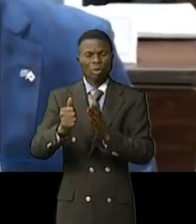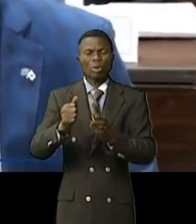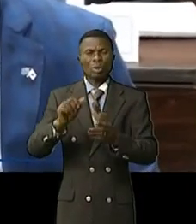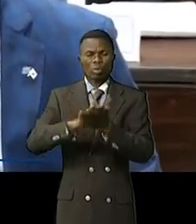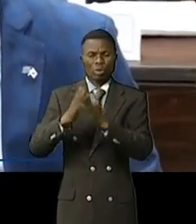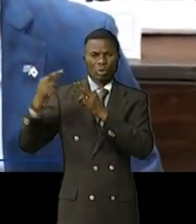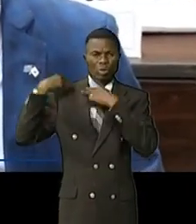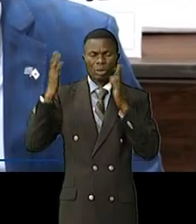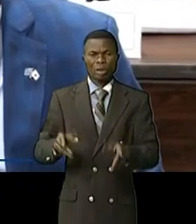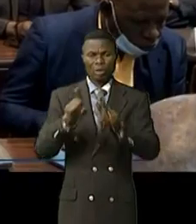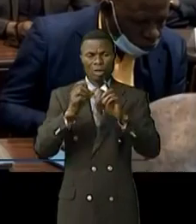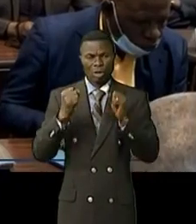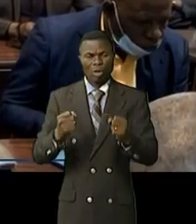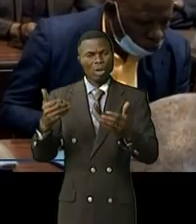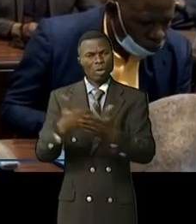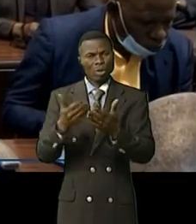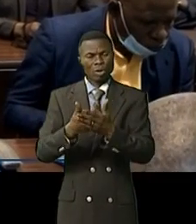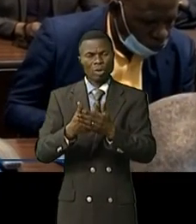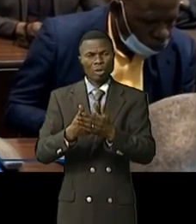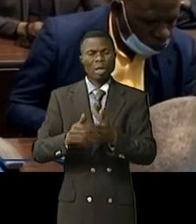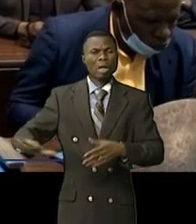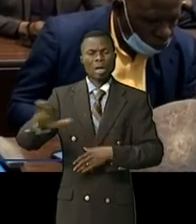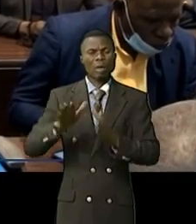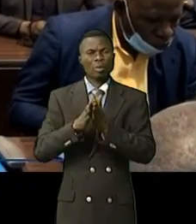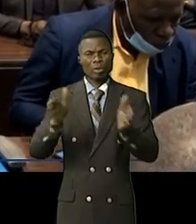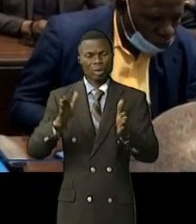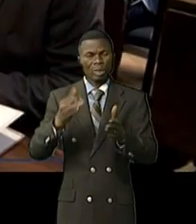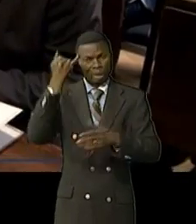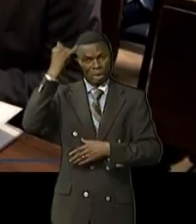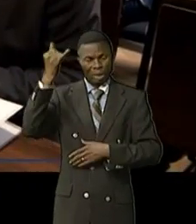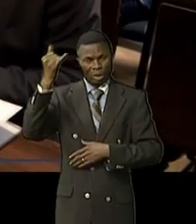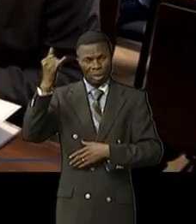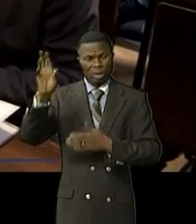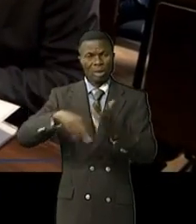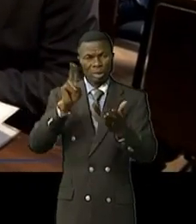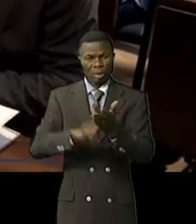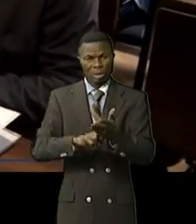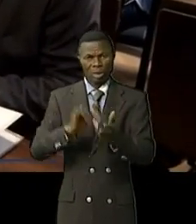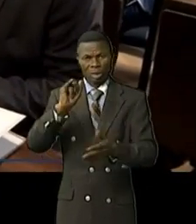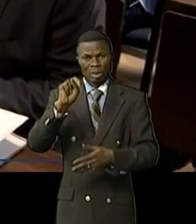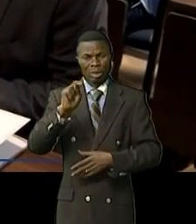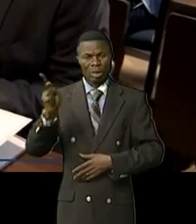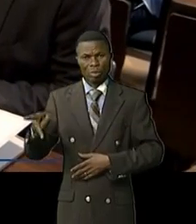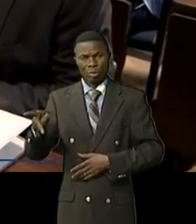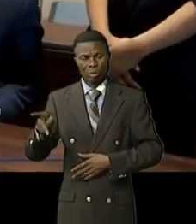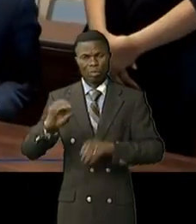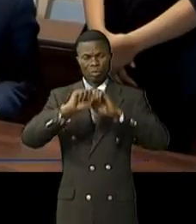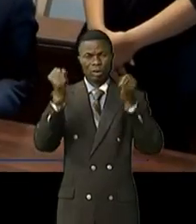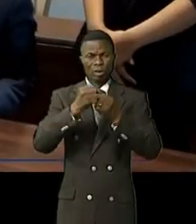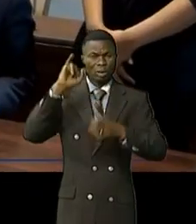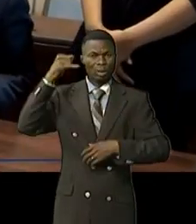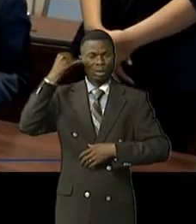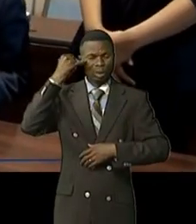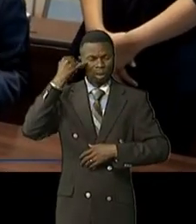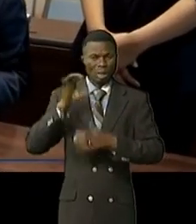autonome, efficace et innovante sur l'ensemble du pays, c'est l'essentiel des accords signés entre l'INPP et l'Agence japonaise de